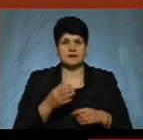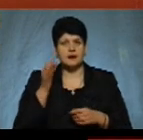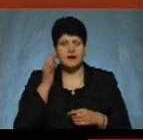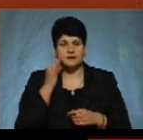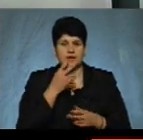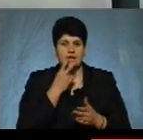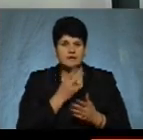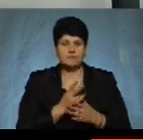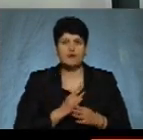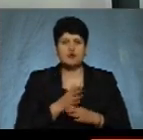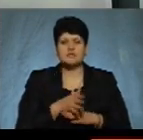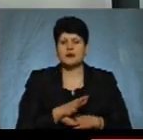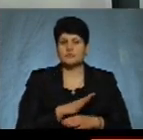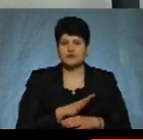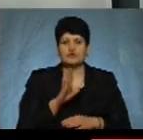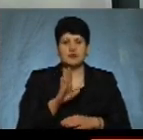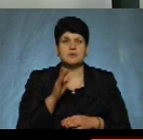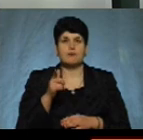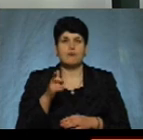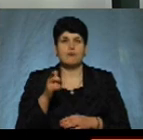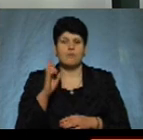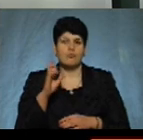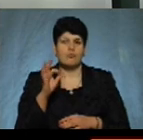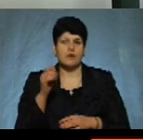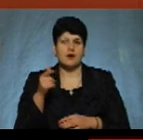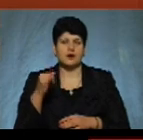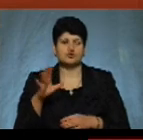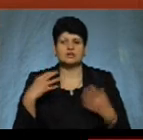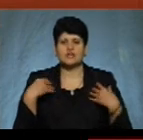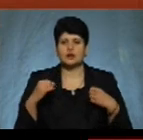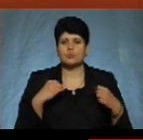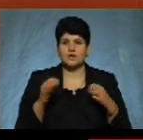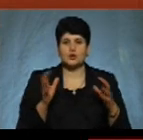глядачам, сьогодні у гостях у нас був Володимир Богайчук, начальник управління охорони здоров'я